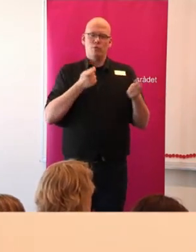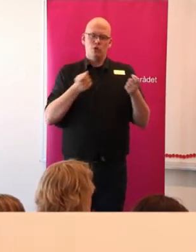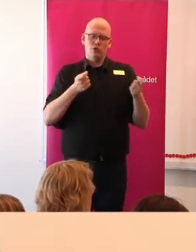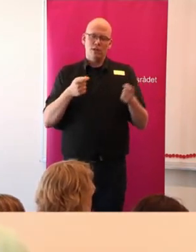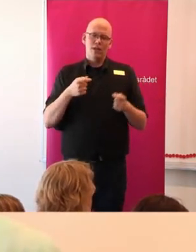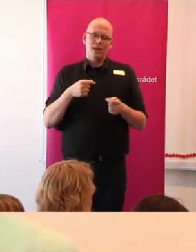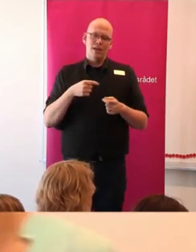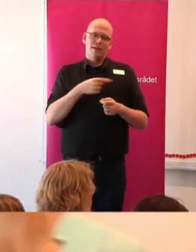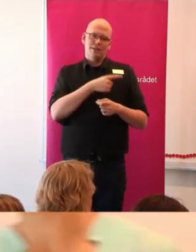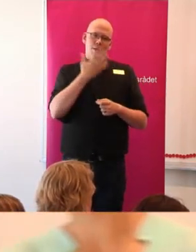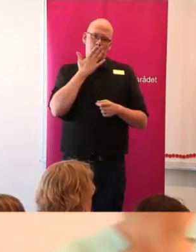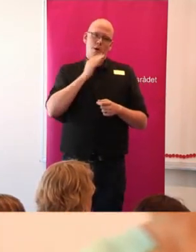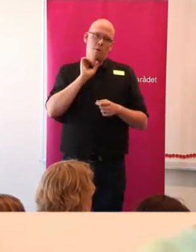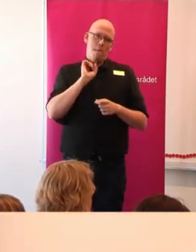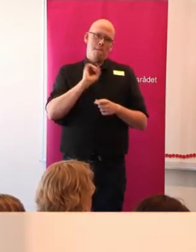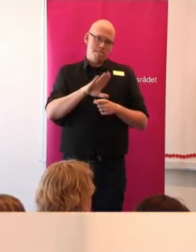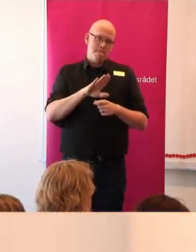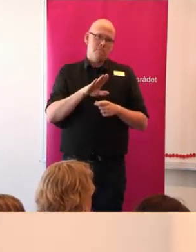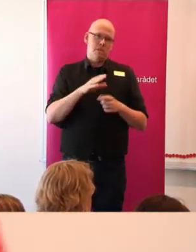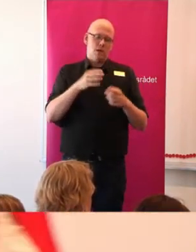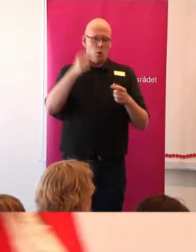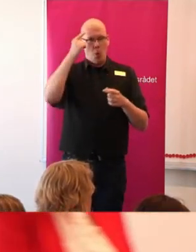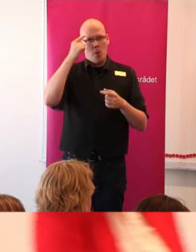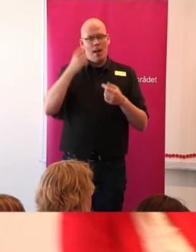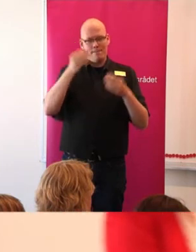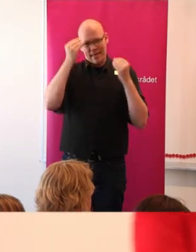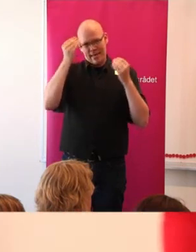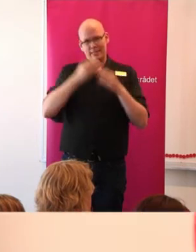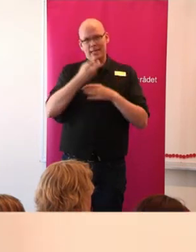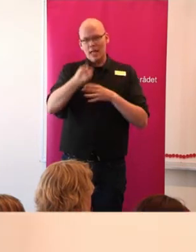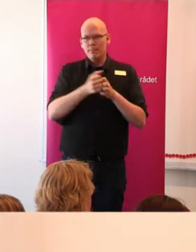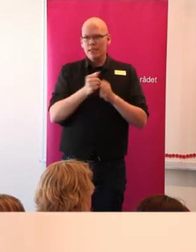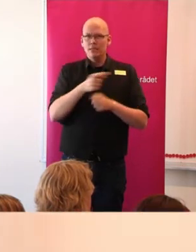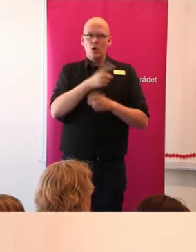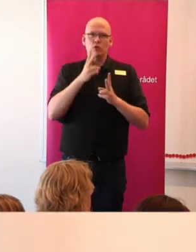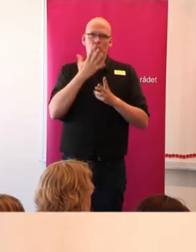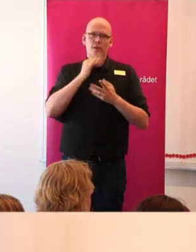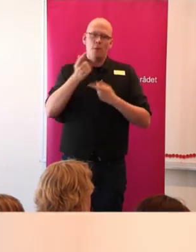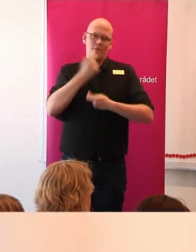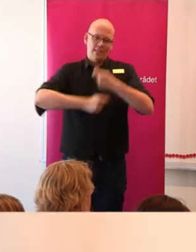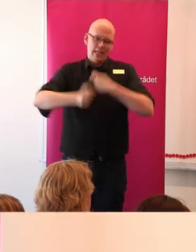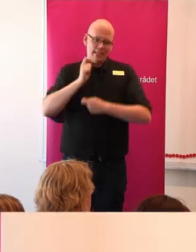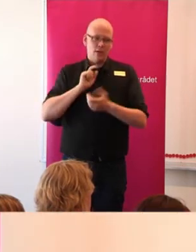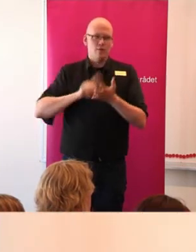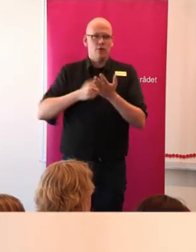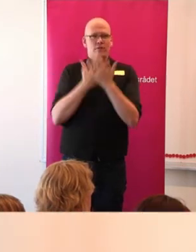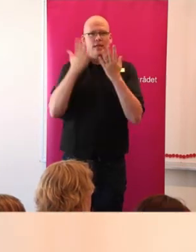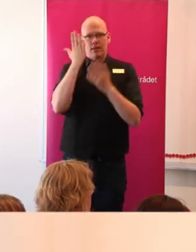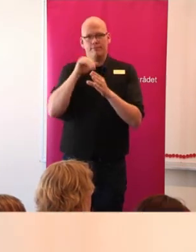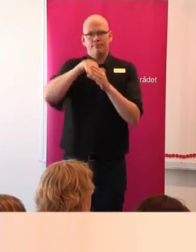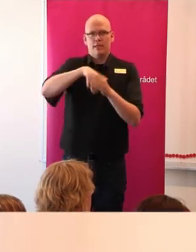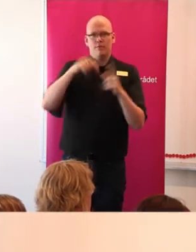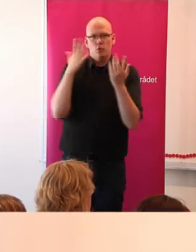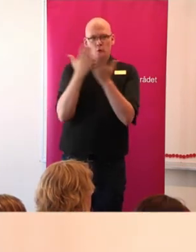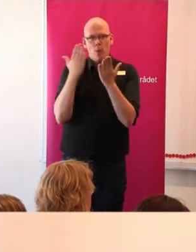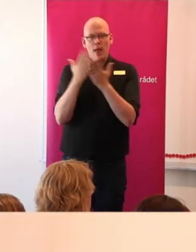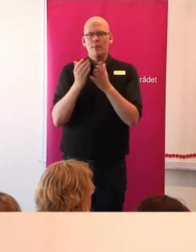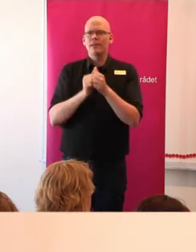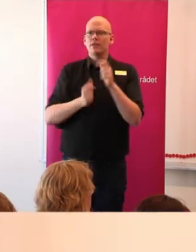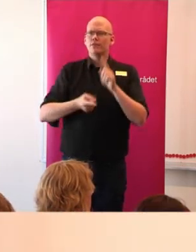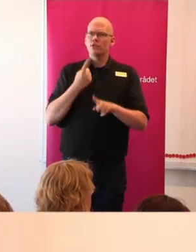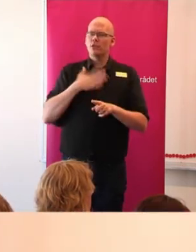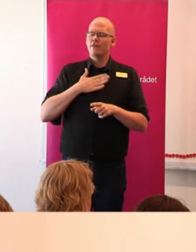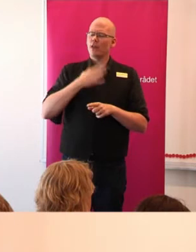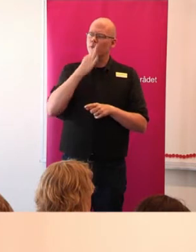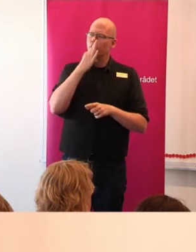den krokiga bildningsresan, det känns jätteviktigt, och vi ska också komma till det här med finansiering för fler ska kunna gå på folkhögskolan. Men först vill jag börja med att fråga, som sagt,